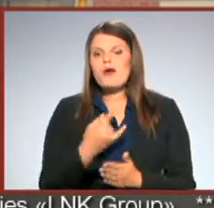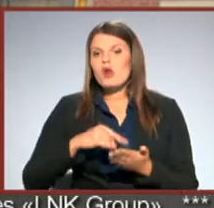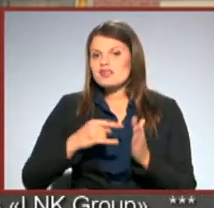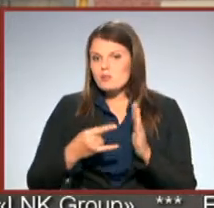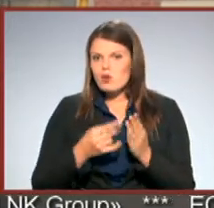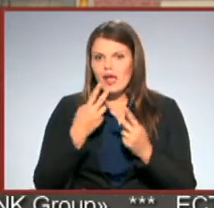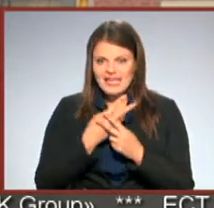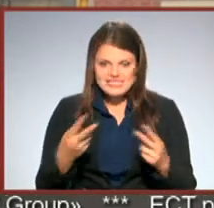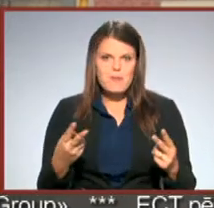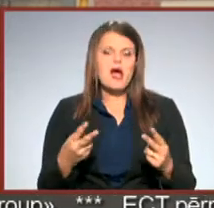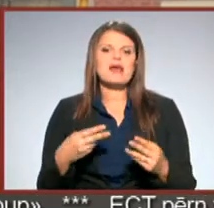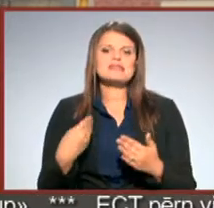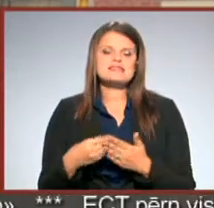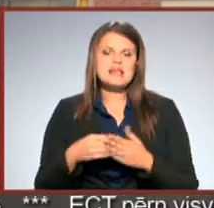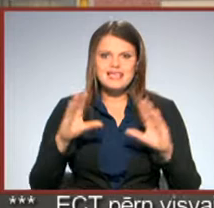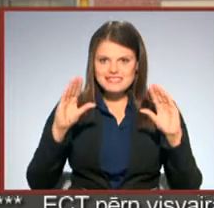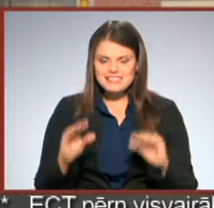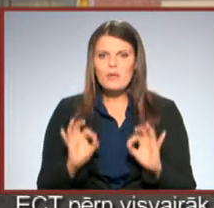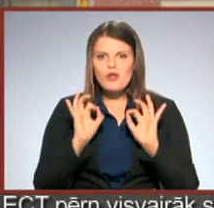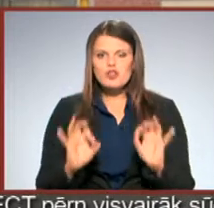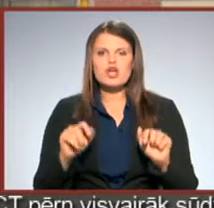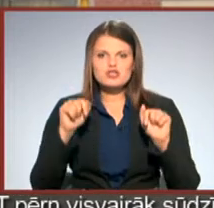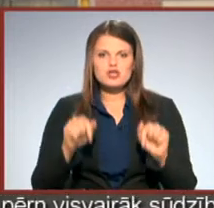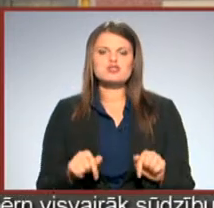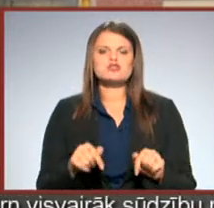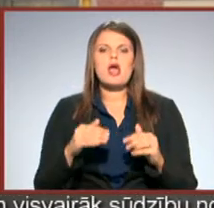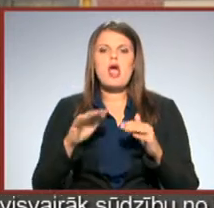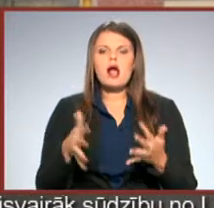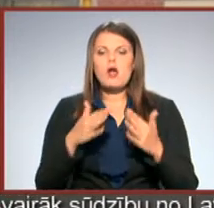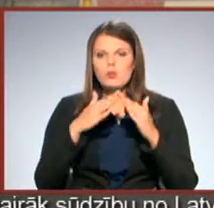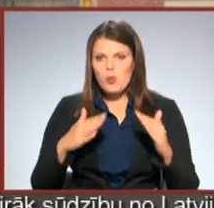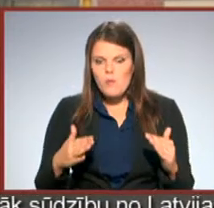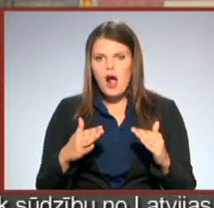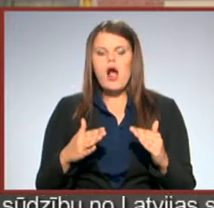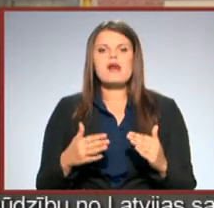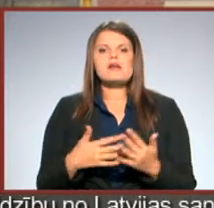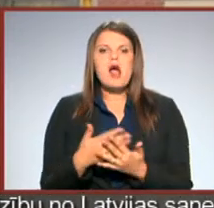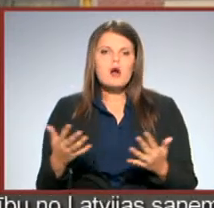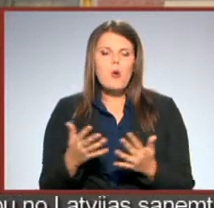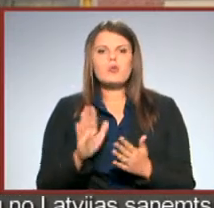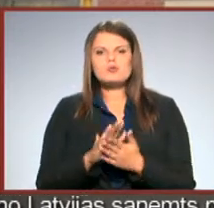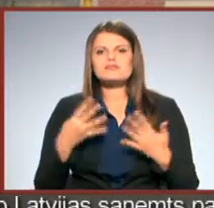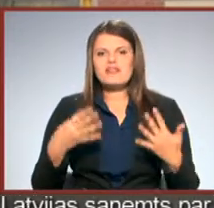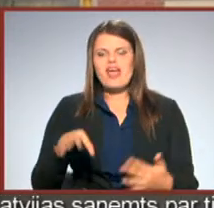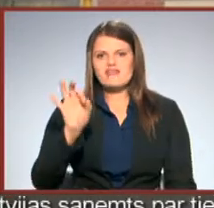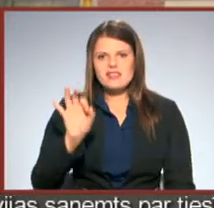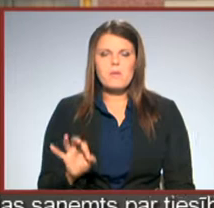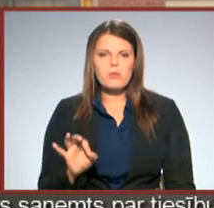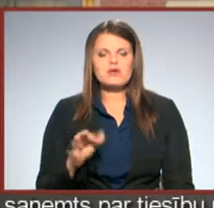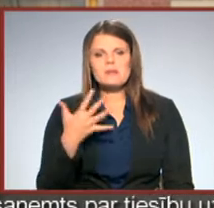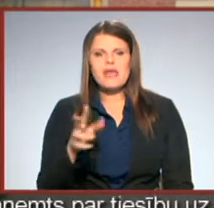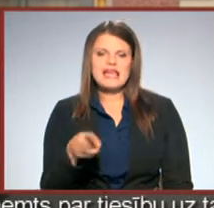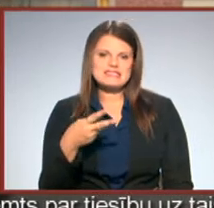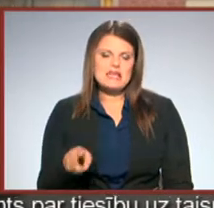paredz tarifa samazinājumu tieši šeit, šajā katlumājā, kaut kur uz 9%, tas ir 5